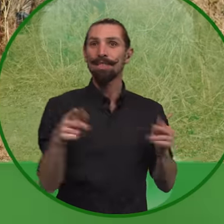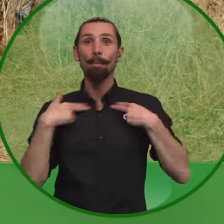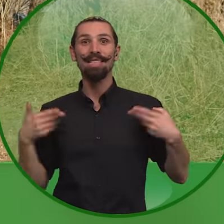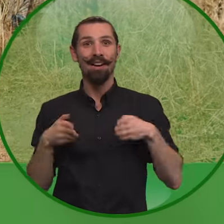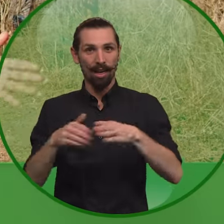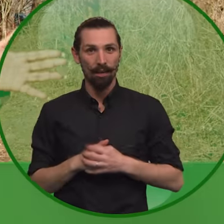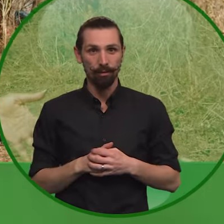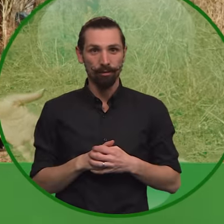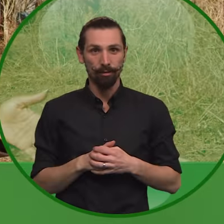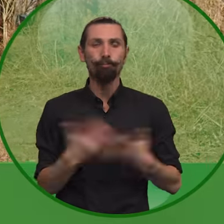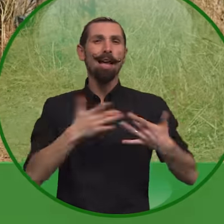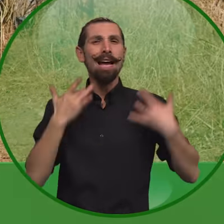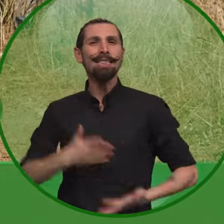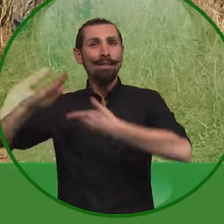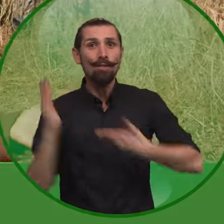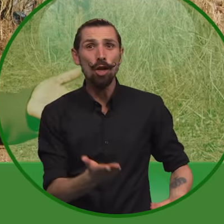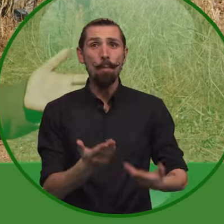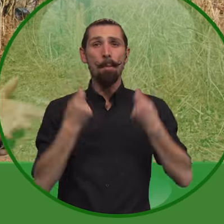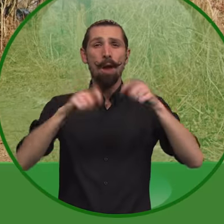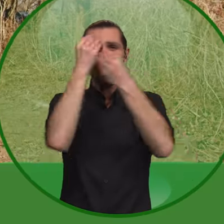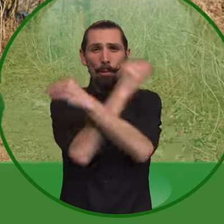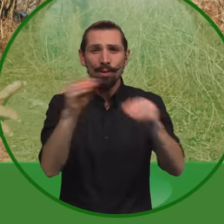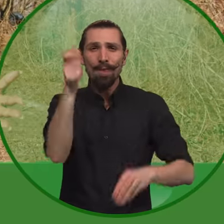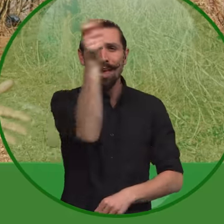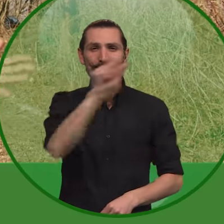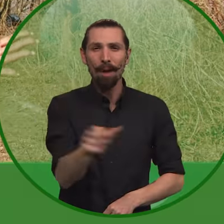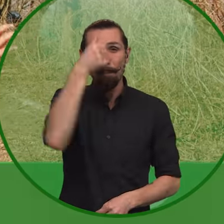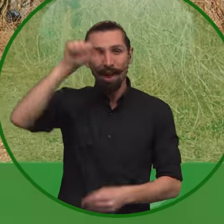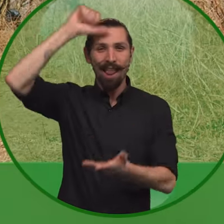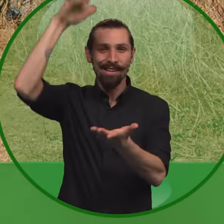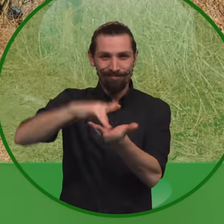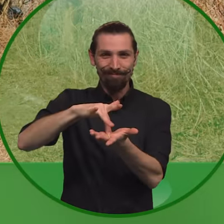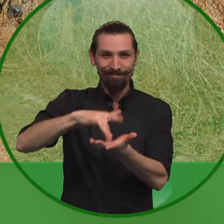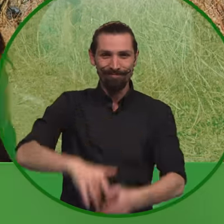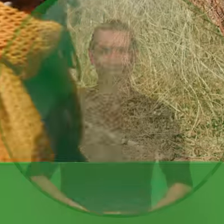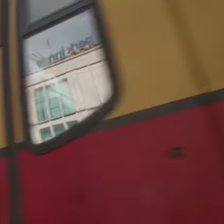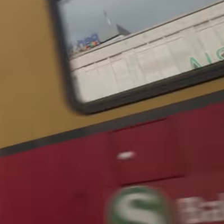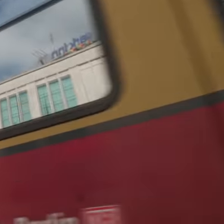zwischen Blankenfelde und Priesterweg. Herzlich willkommen zur Bauinformation der S-Bahn Berlin.